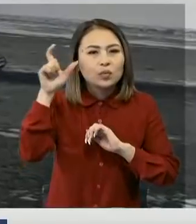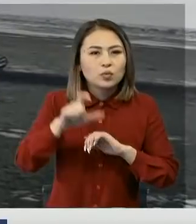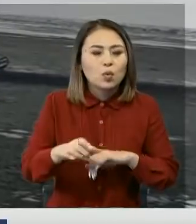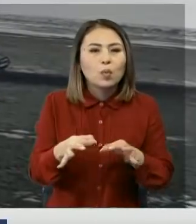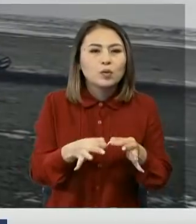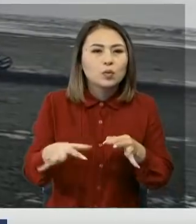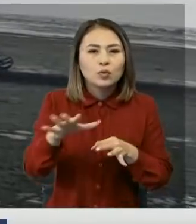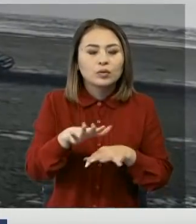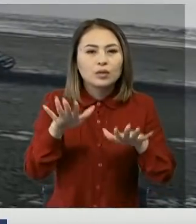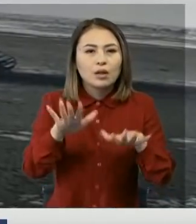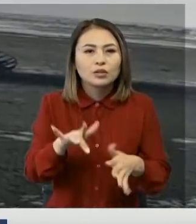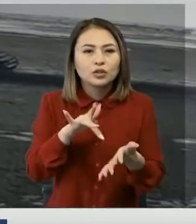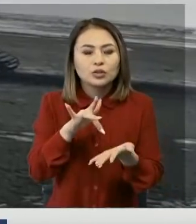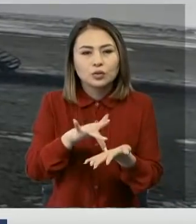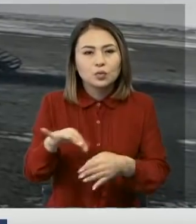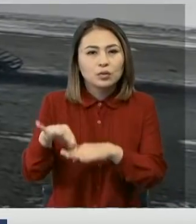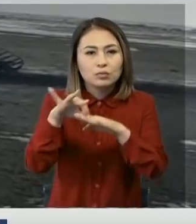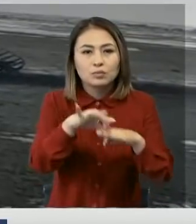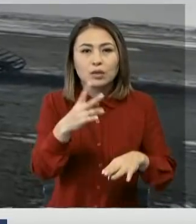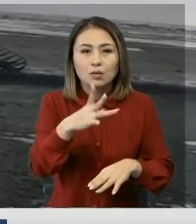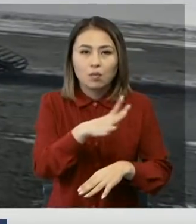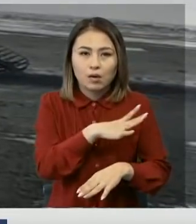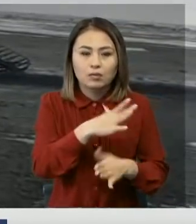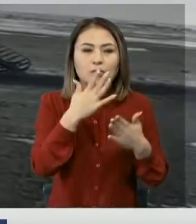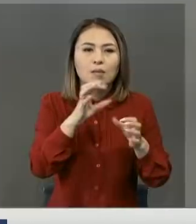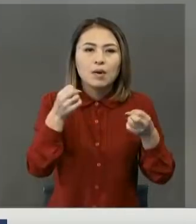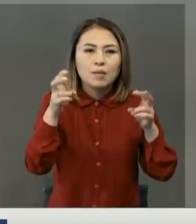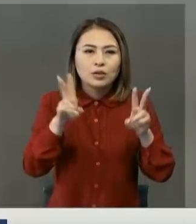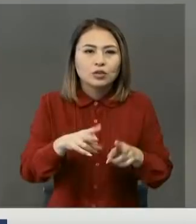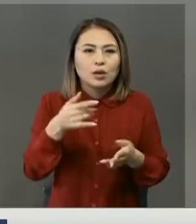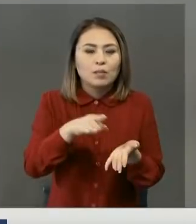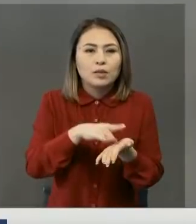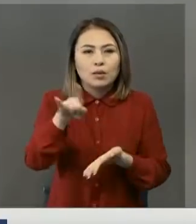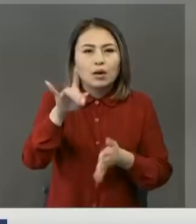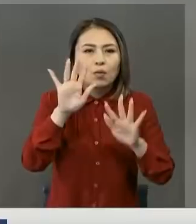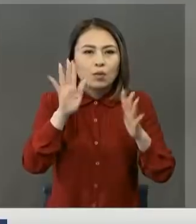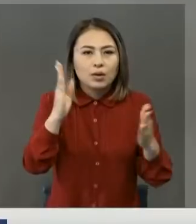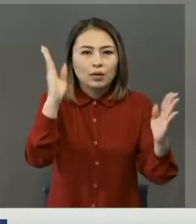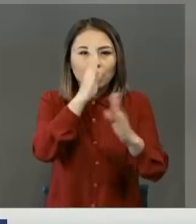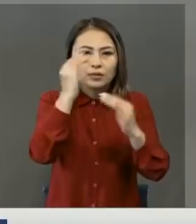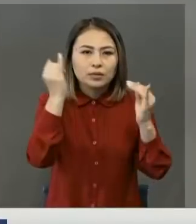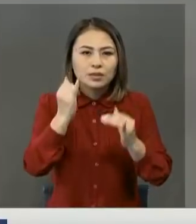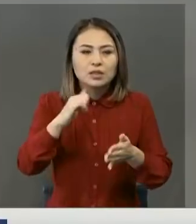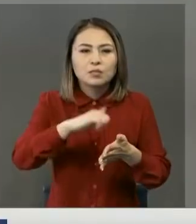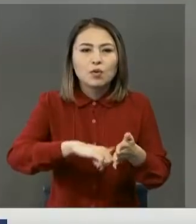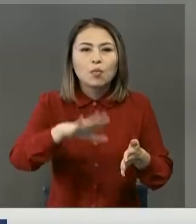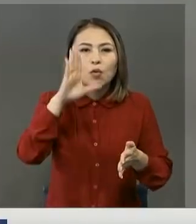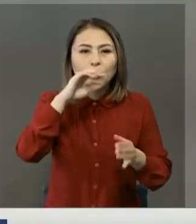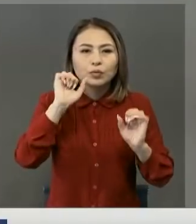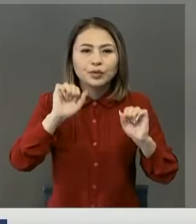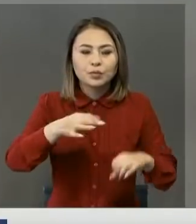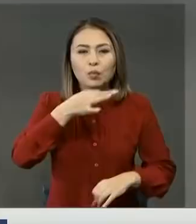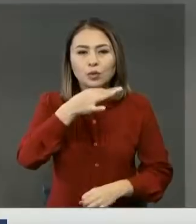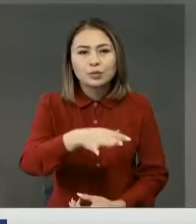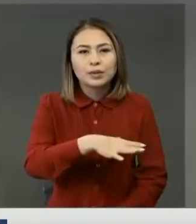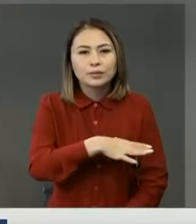жасөспірімді облыс орталығына жеткізу керек болған. Оқиға орнына барған мамандар ұшақ апатына ауа райының қолайсыздығы себеп болуы мүмкін